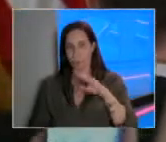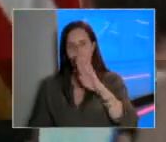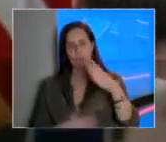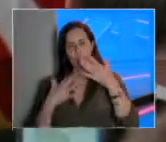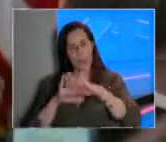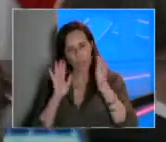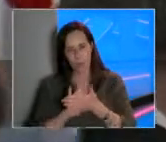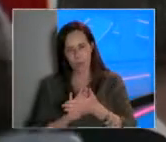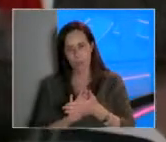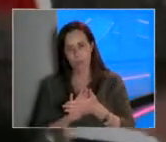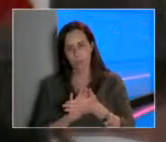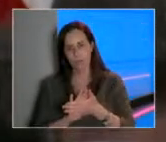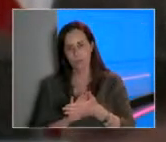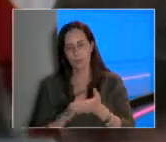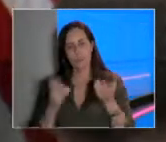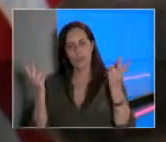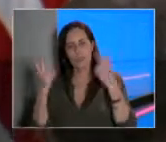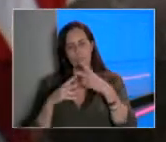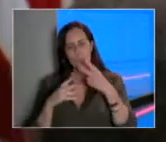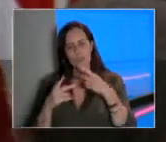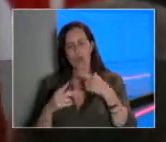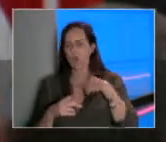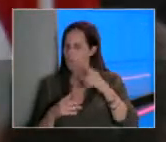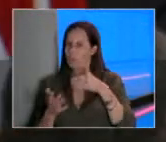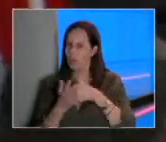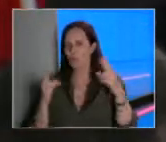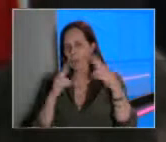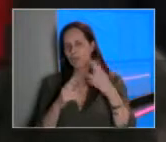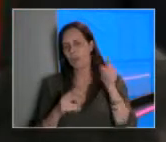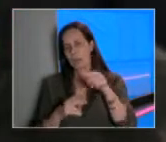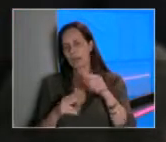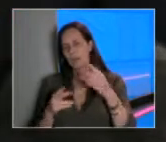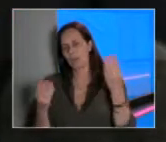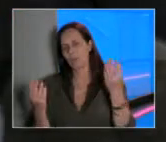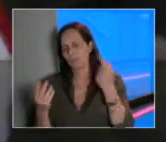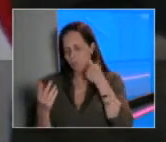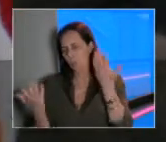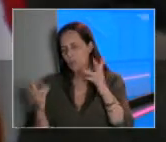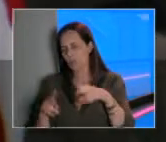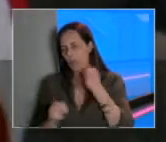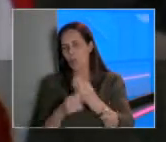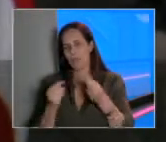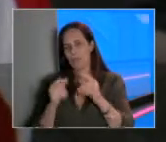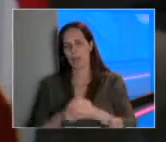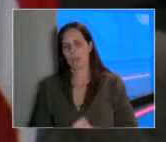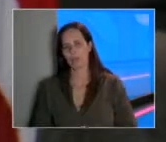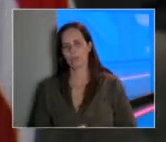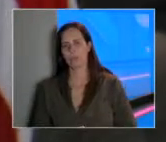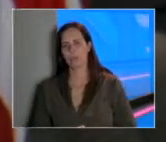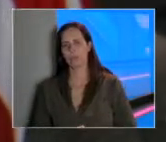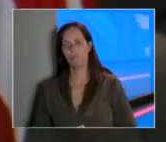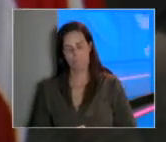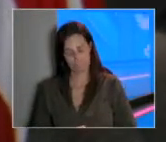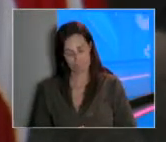הכולל שלו. אוקיי. סיכום השיחה אחרי שיח ארוך היה שאנחנו צריכים להמשיך להיפגש ולהגיע למחנה המשותף, לראות איך אפשר לעשות את הדבר הזה. טוב, ראש